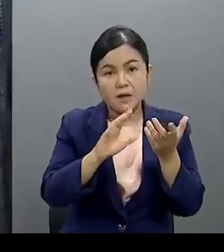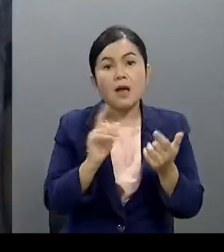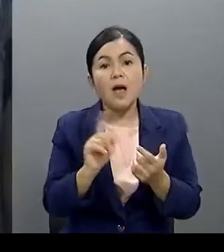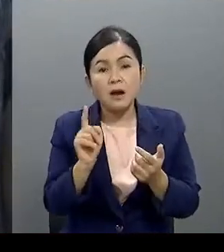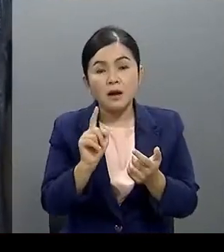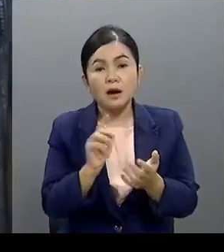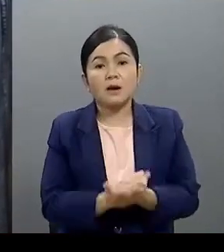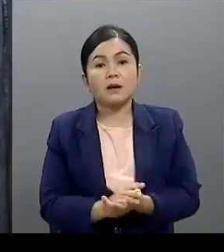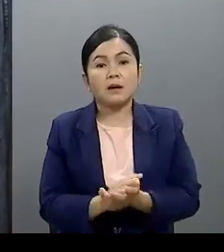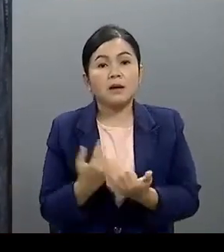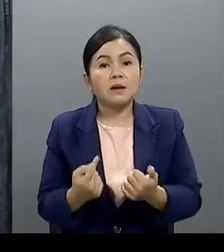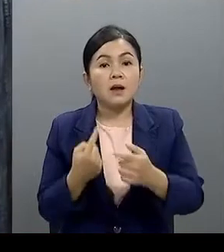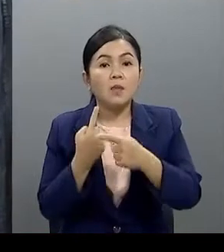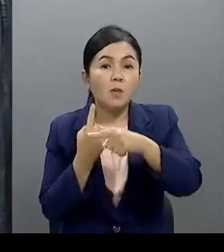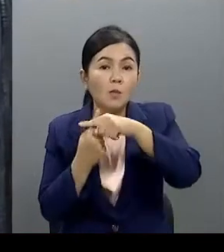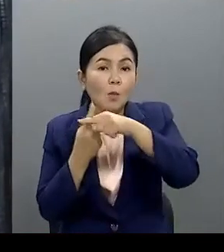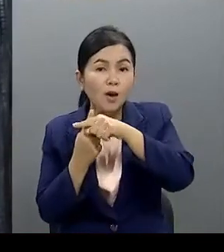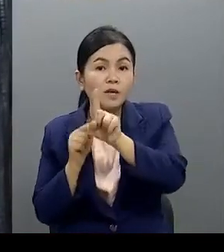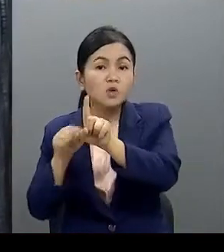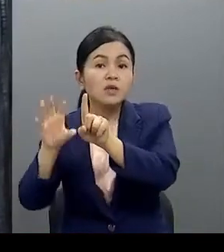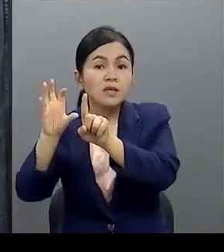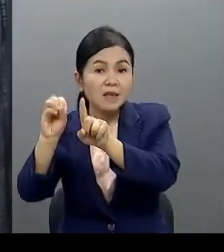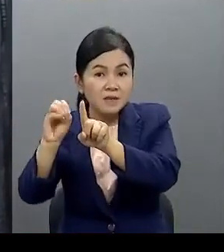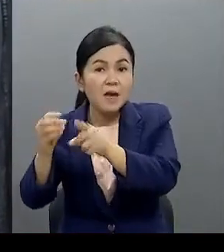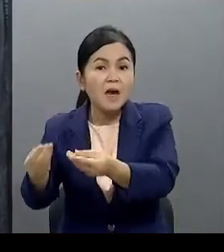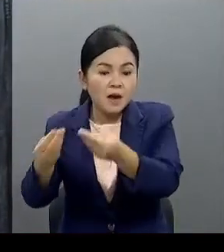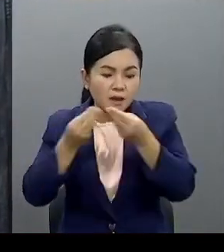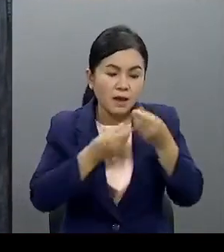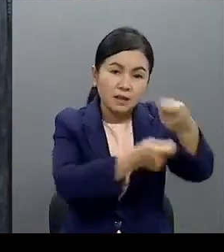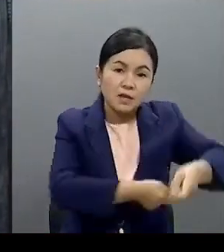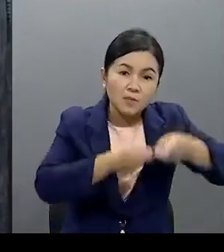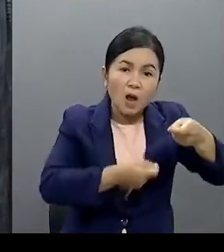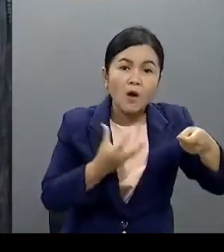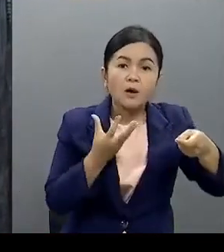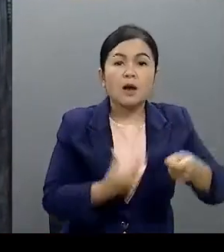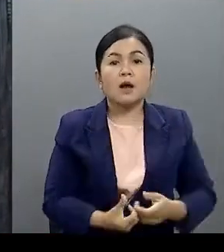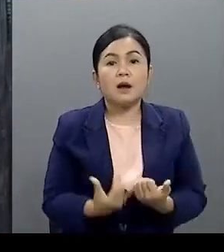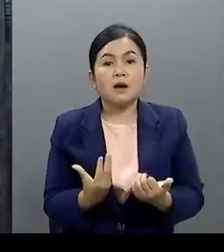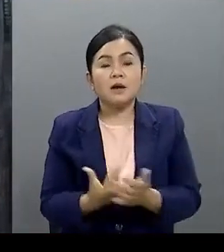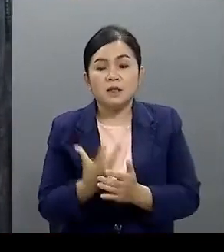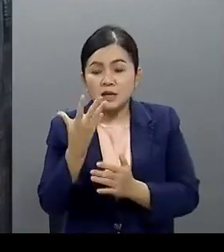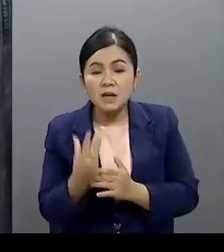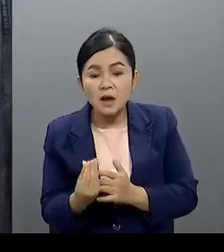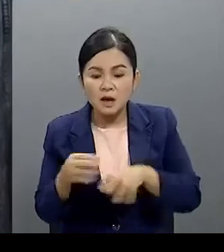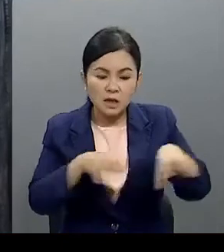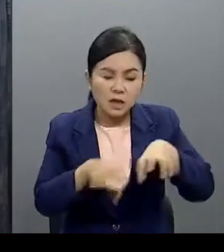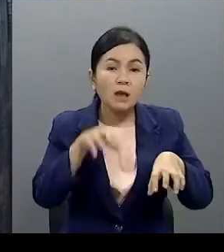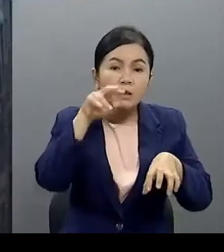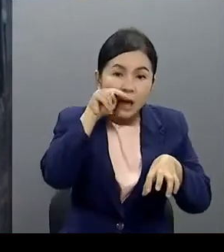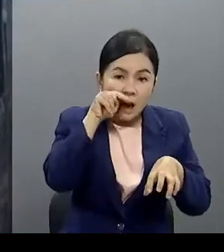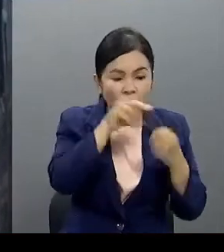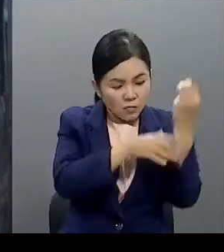ให้เกษตรกรบาท50สตางค์ส่วนที่เหลือเขาก็จะเป็นค่าบริหารจัดการที่เขาจะต้องมีเรื่องของการคัดแยกเกรด